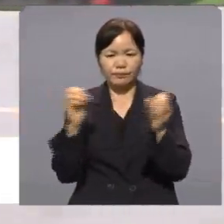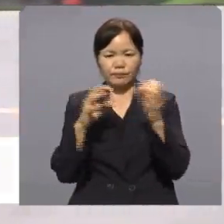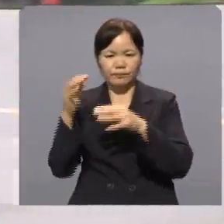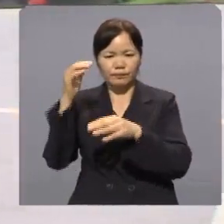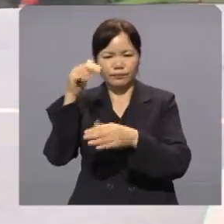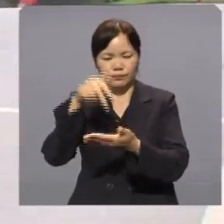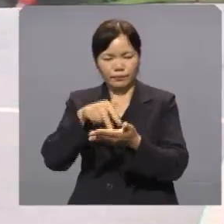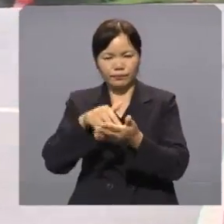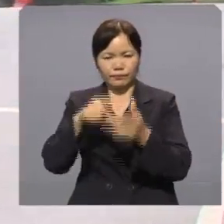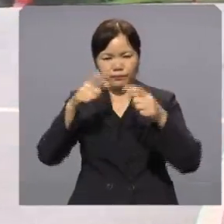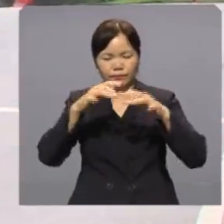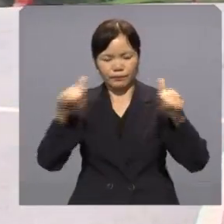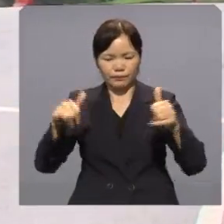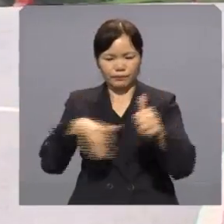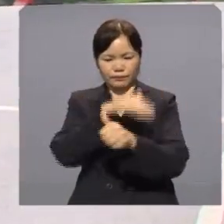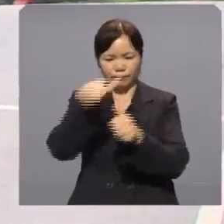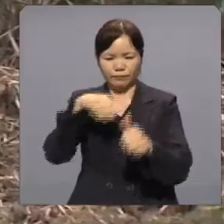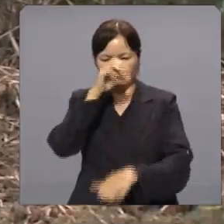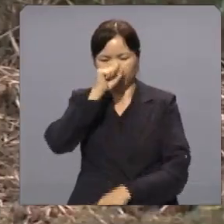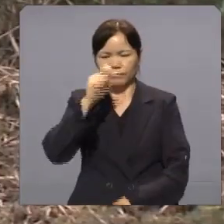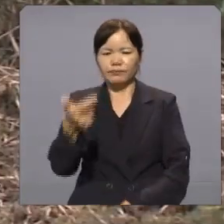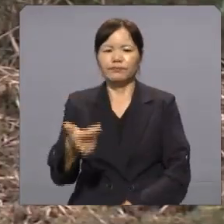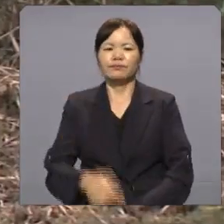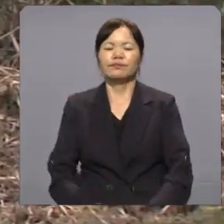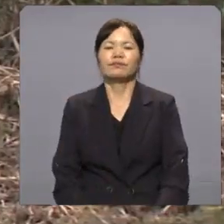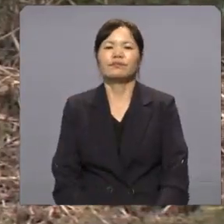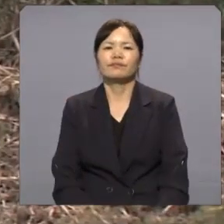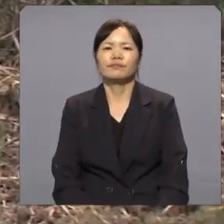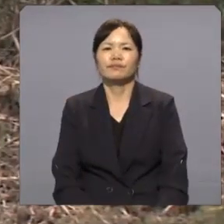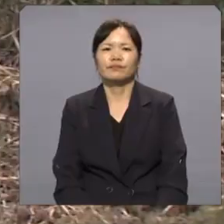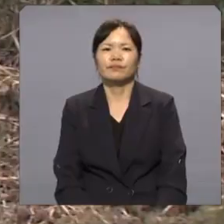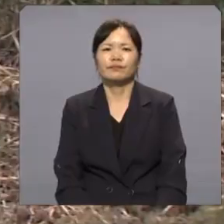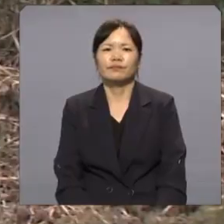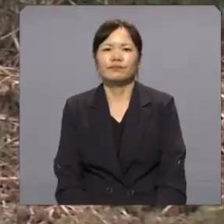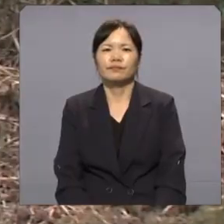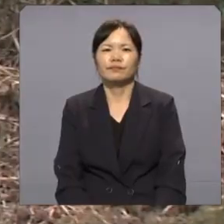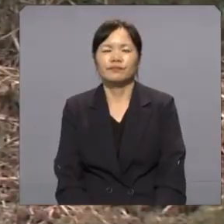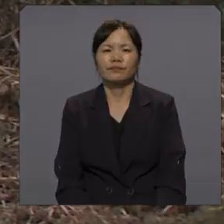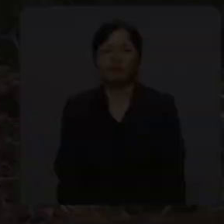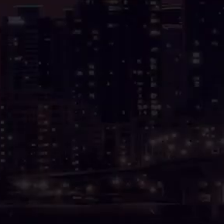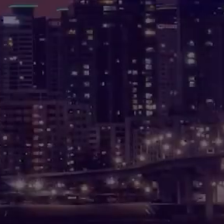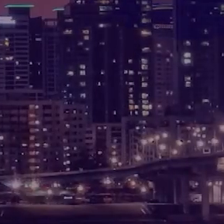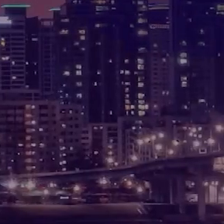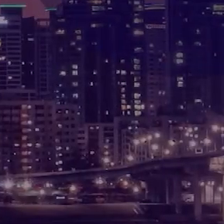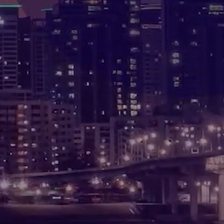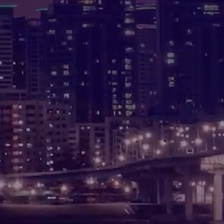입장이지만 주민 시선은 따갑습니다. OBS 뉴스 갈태웅입니다.